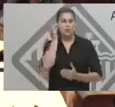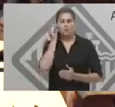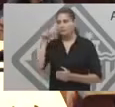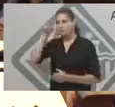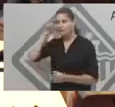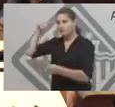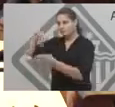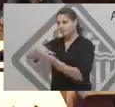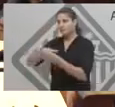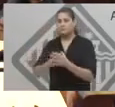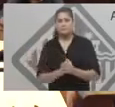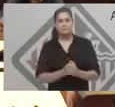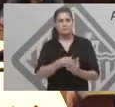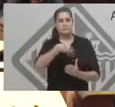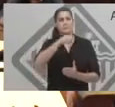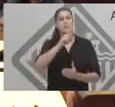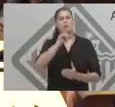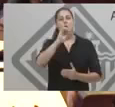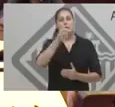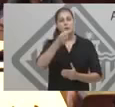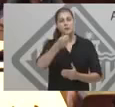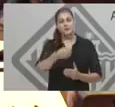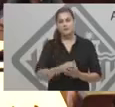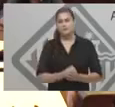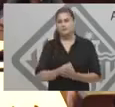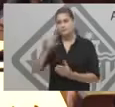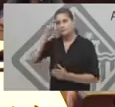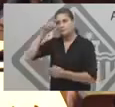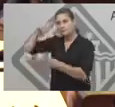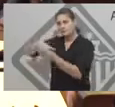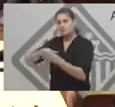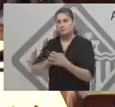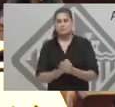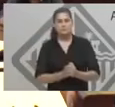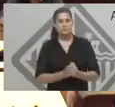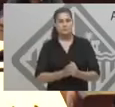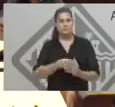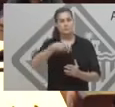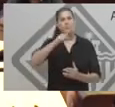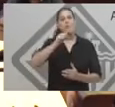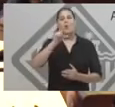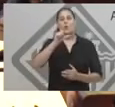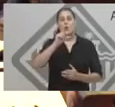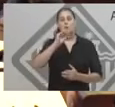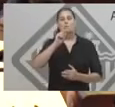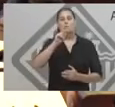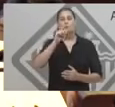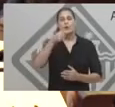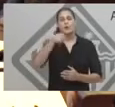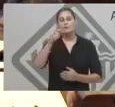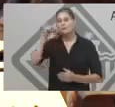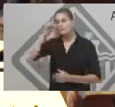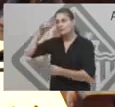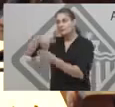Noguera. Molina Suárez Aligi. Antoni Noguera. Moll Càmeric Susana. Antoni